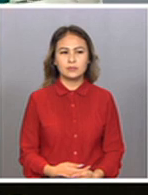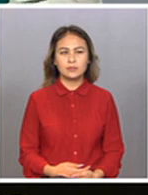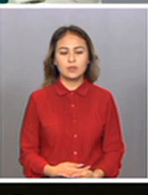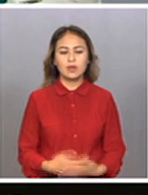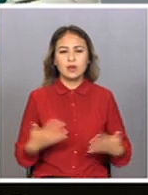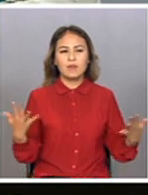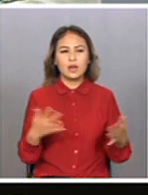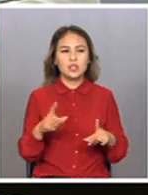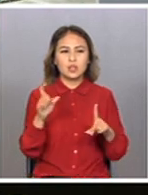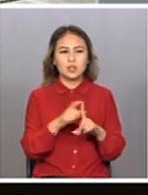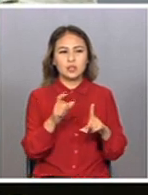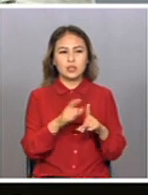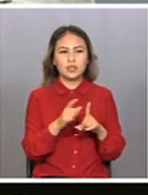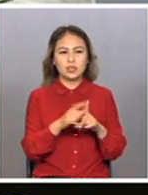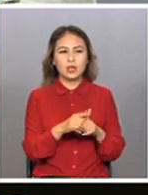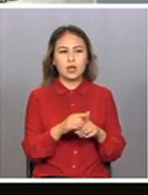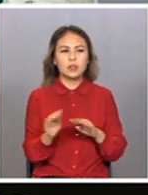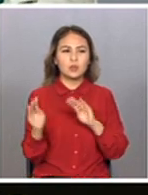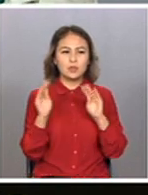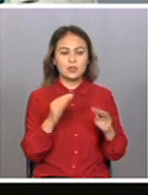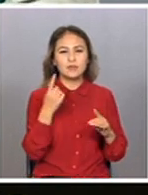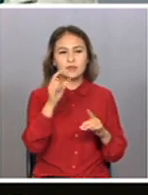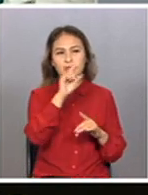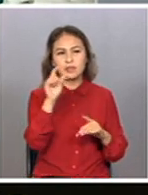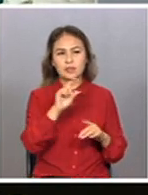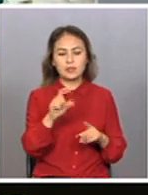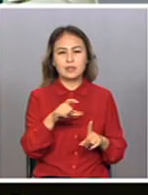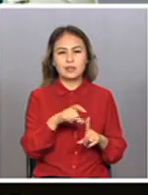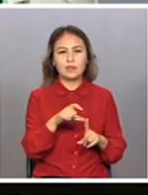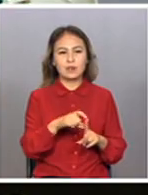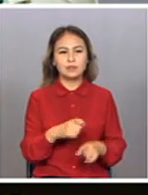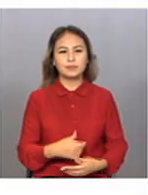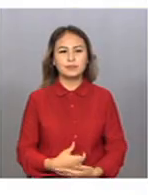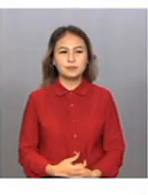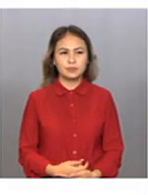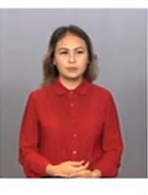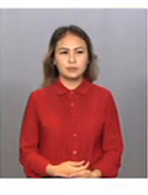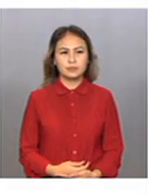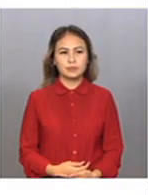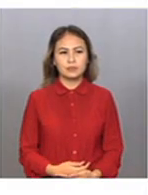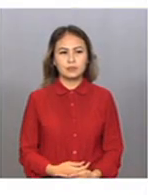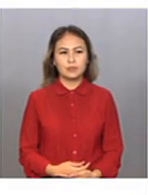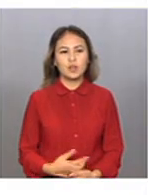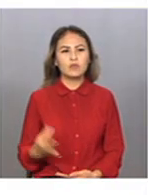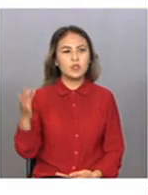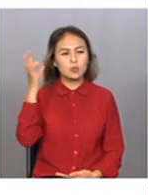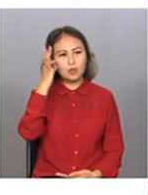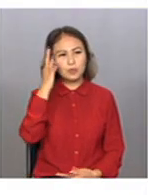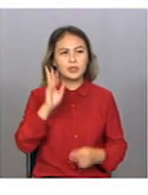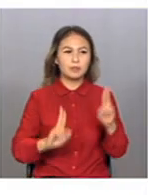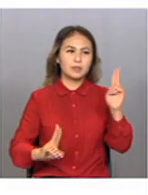К какой части речи относятся выделенные слова? Вспомните